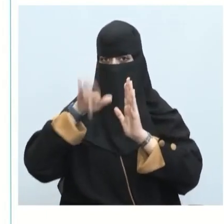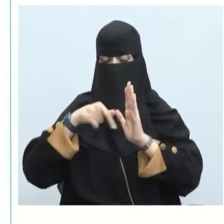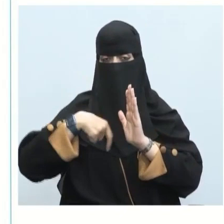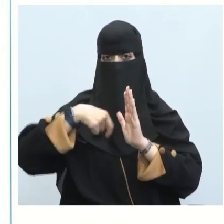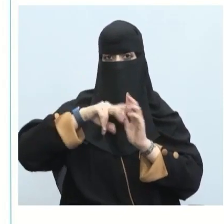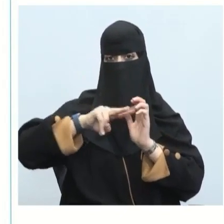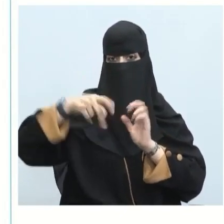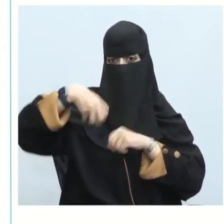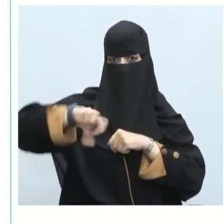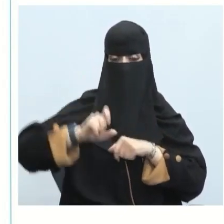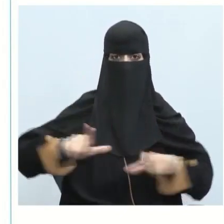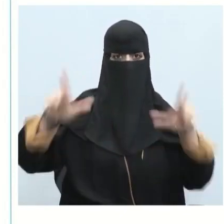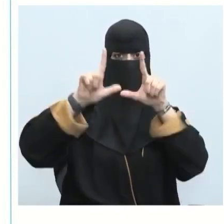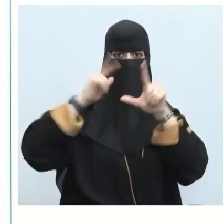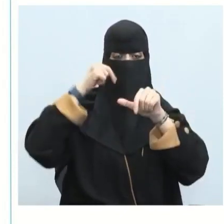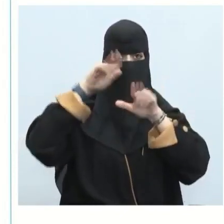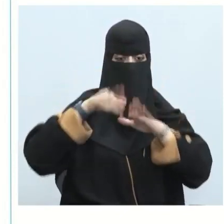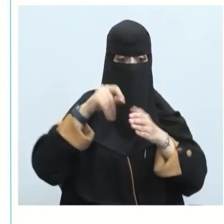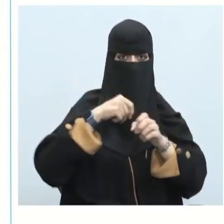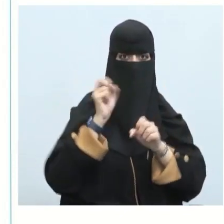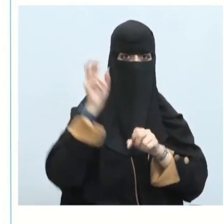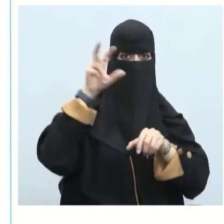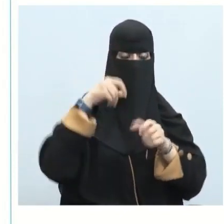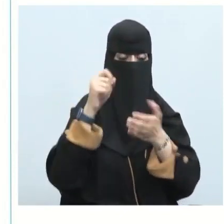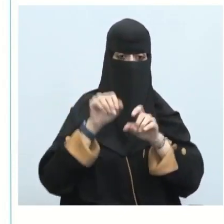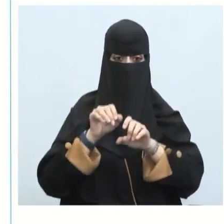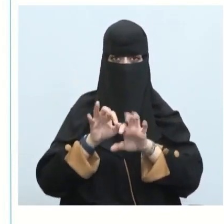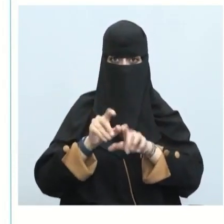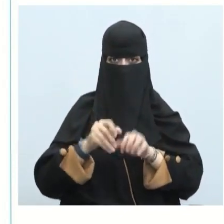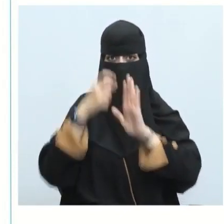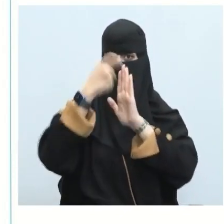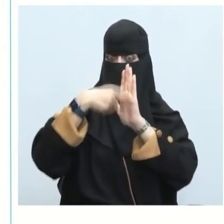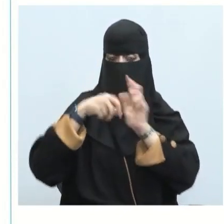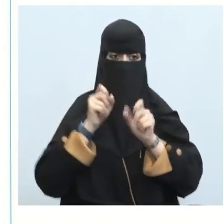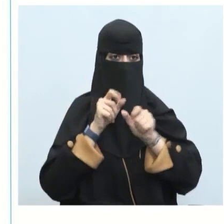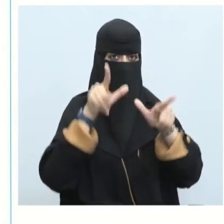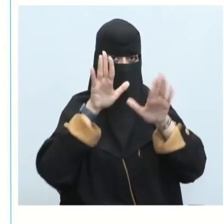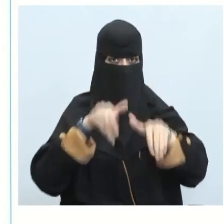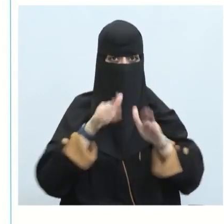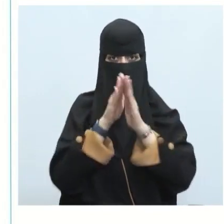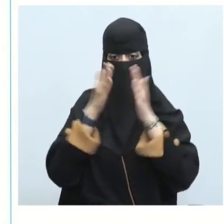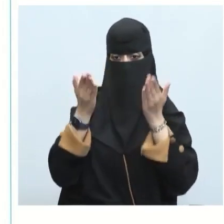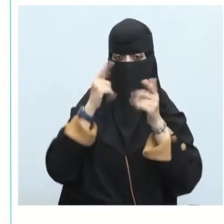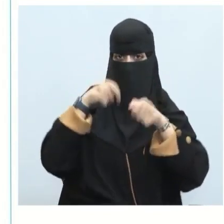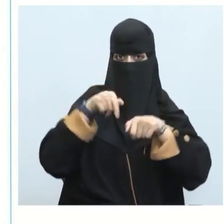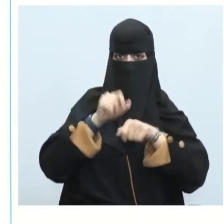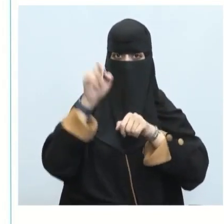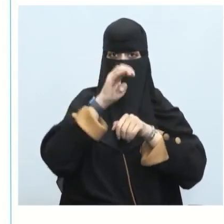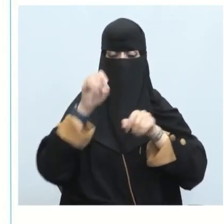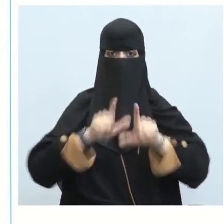اعلانات تقوم فيه الشركات بكتابه ونشر مقالات قصيره في الصحف والمجلات